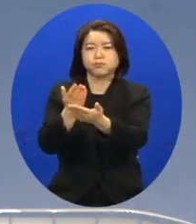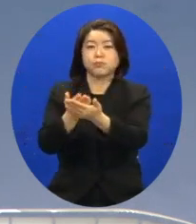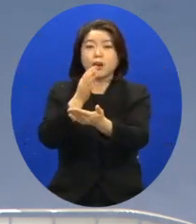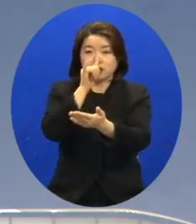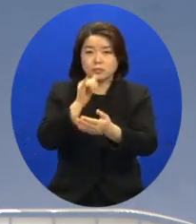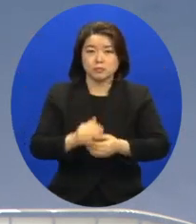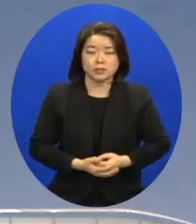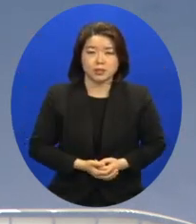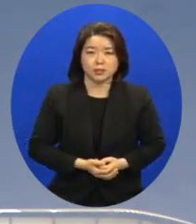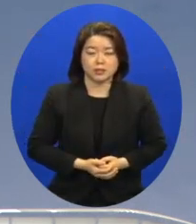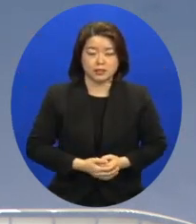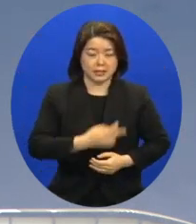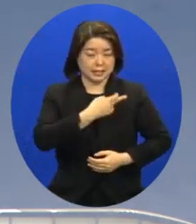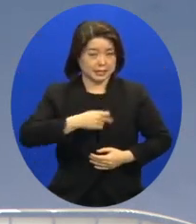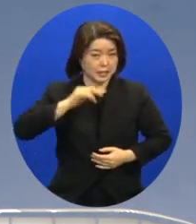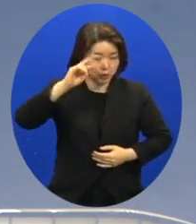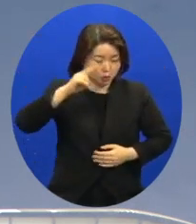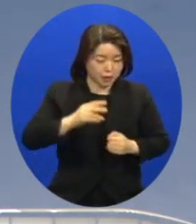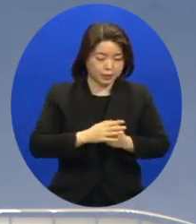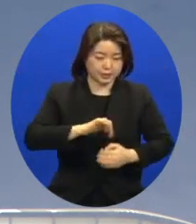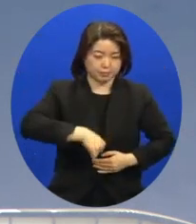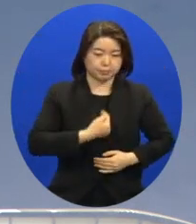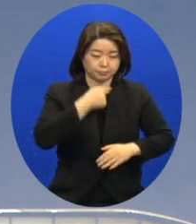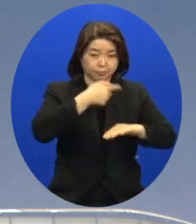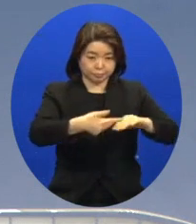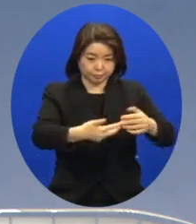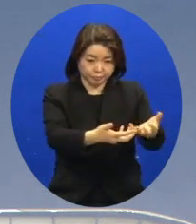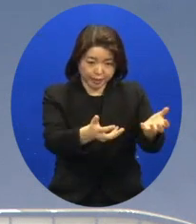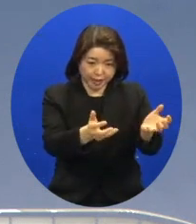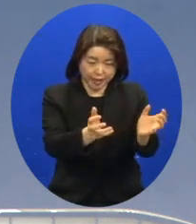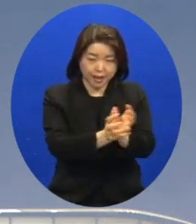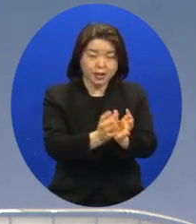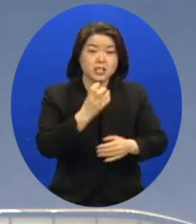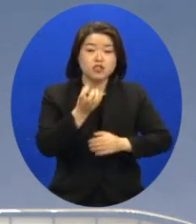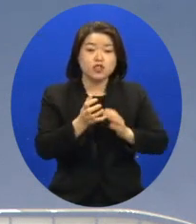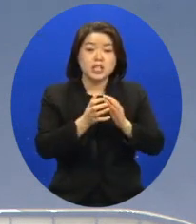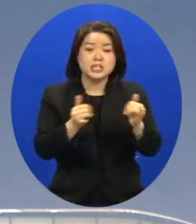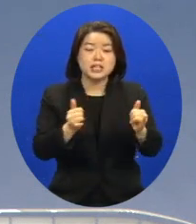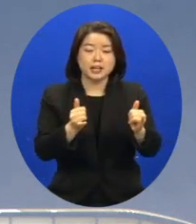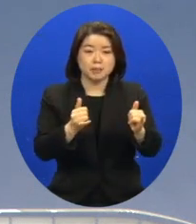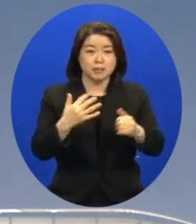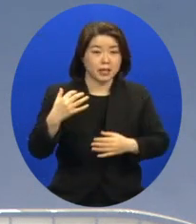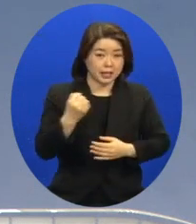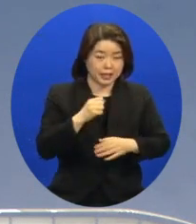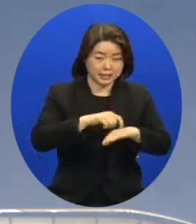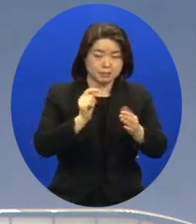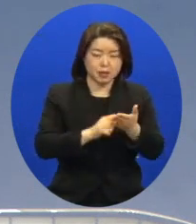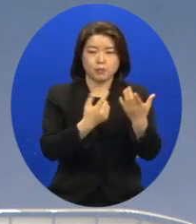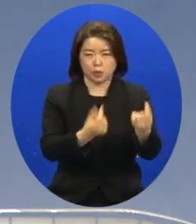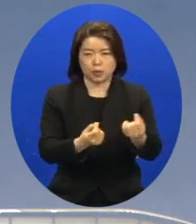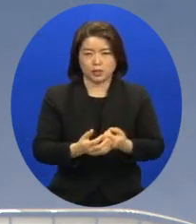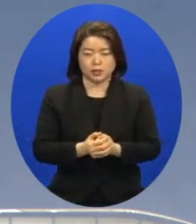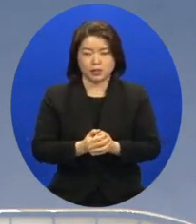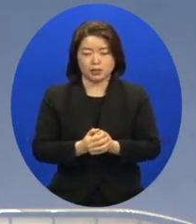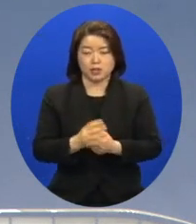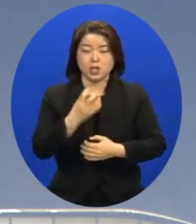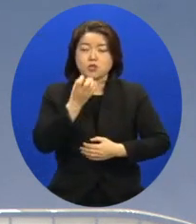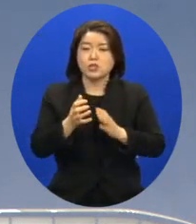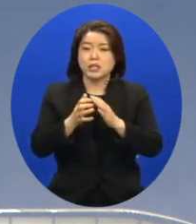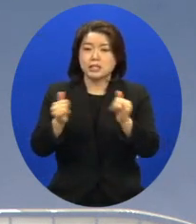바울이 동족인 유대인을 향하여 가졌던 마음이 그와 같았습니다. 유대인들은 예수님을 십자가 못 박아